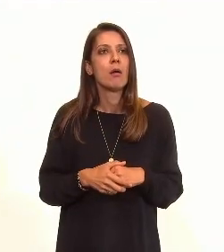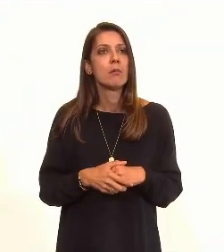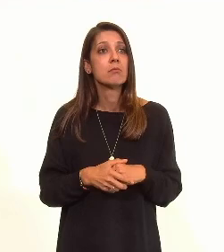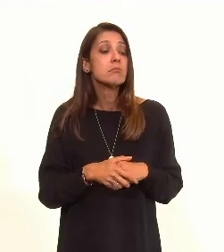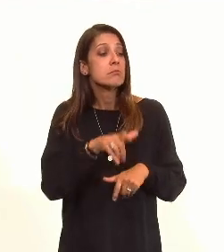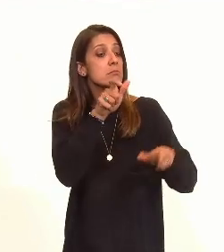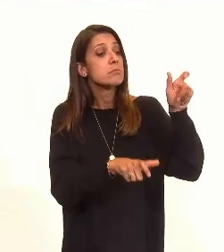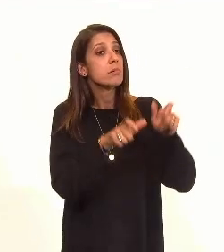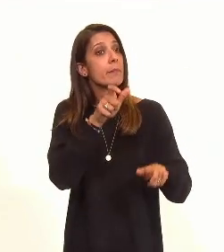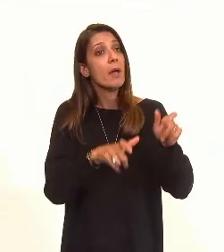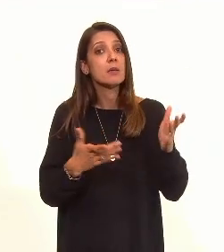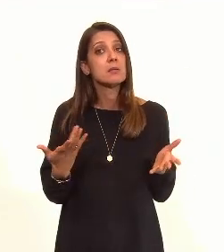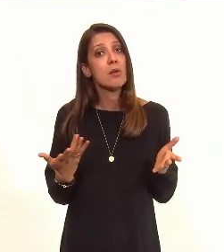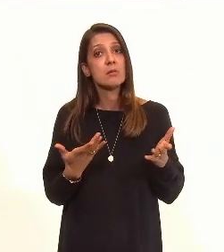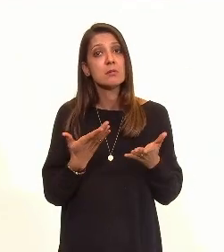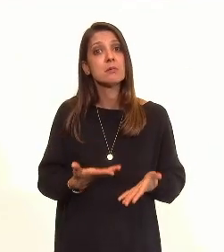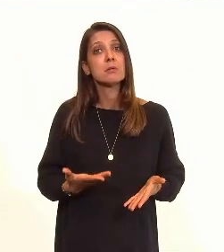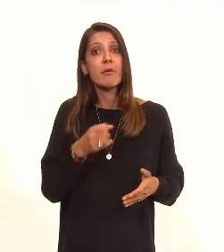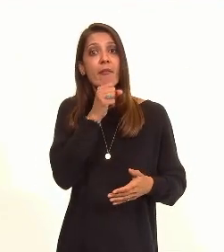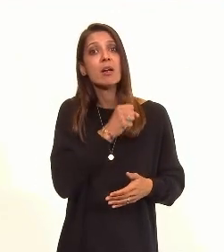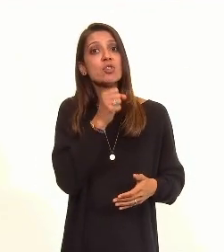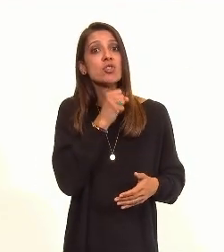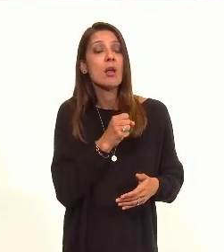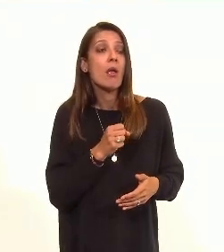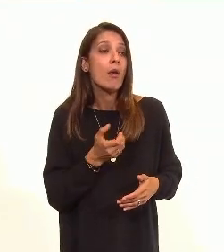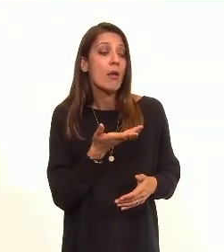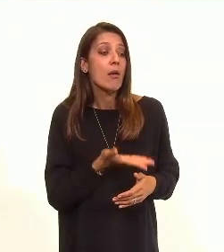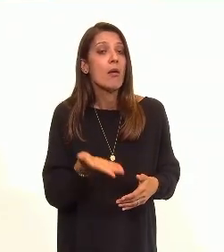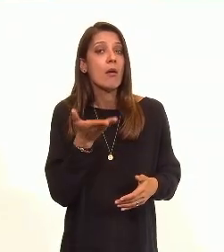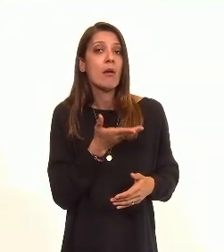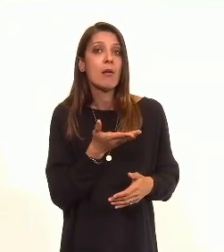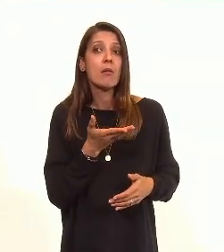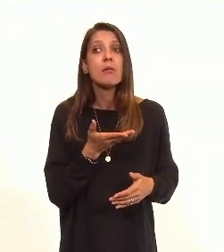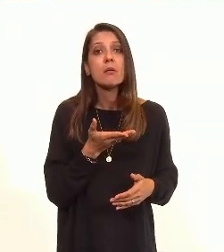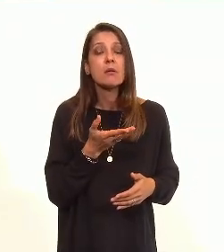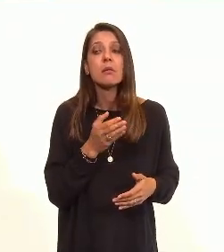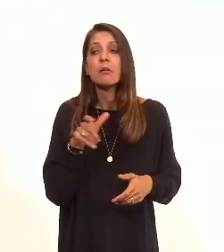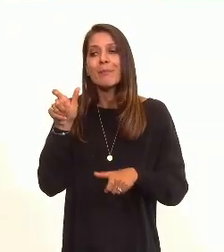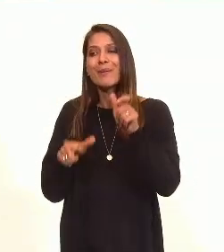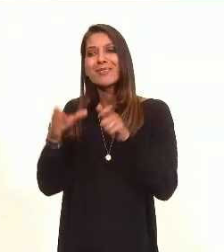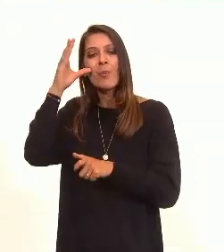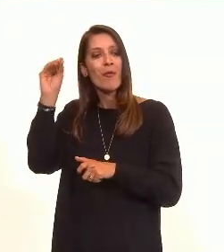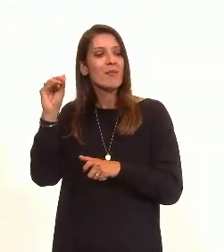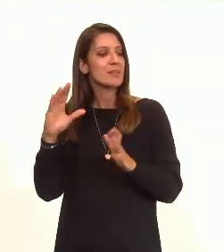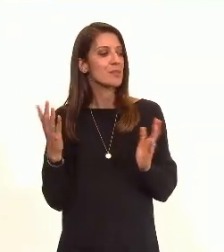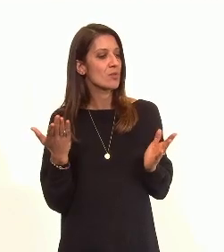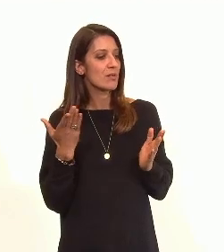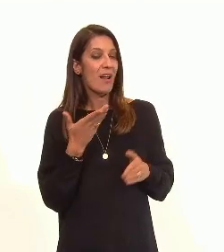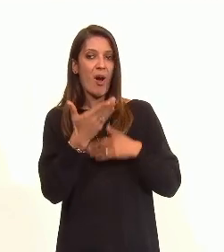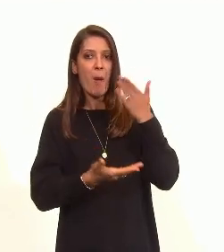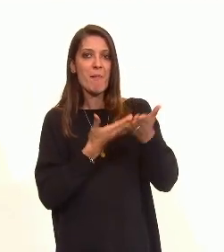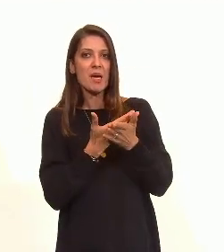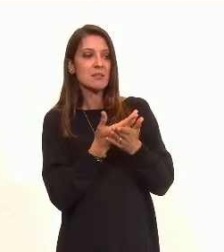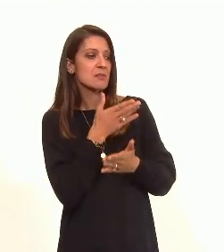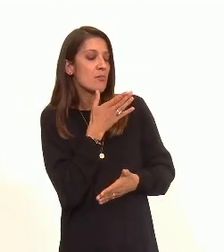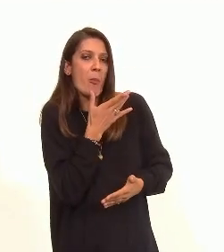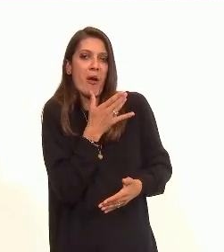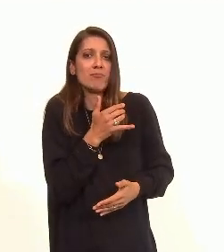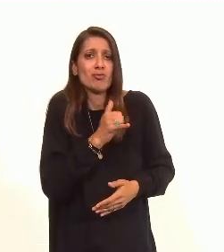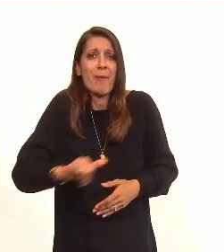verbalise très bien Francine. On aura beau être des professionnels les plus compétents du monde, on ne pourra jamais se mettre à la place d'une personne